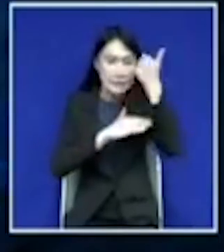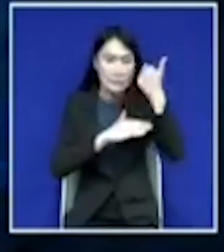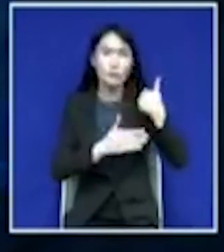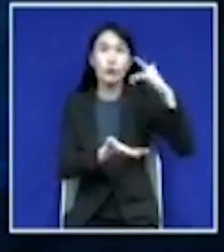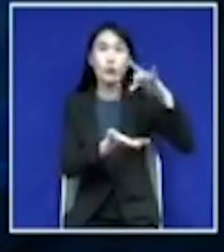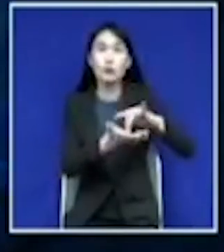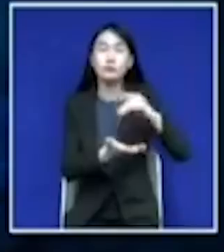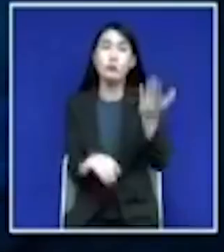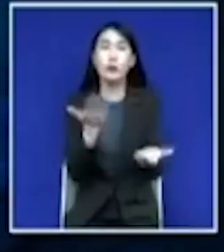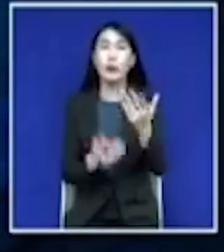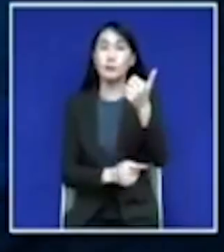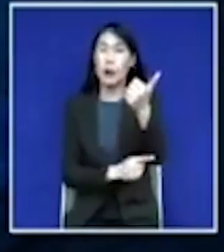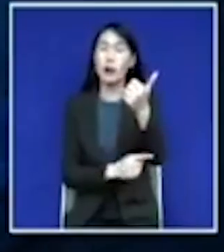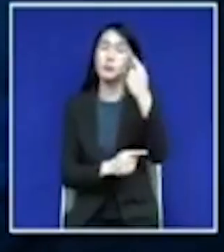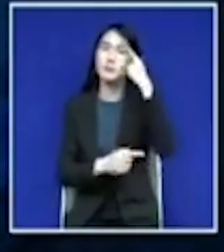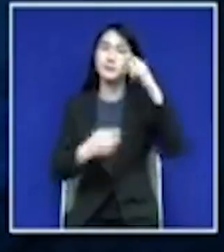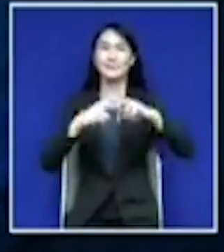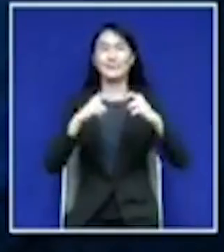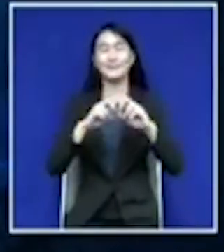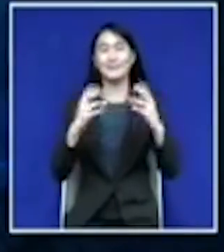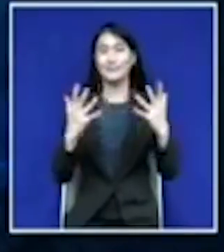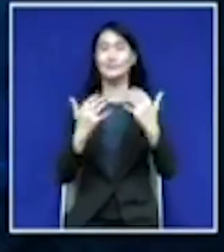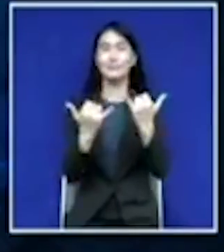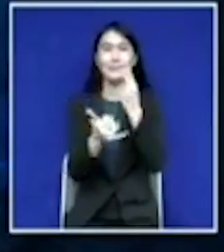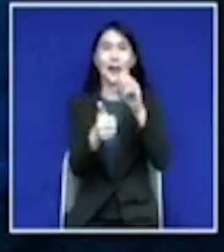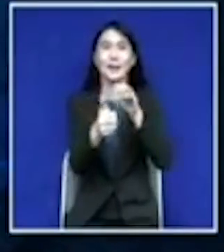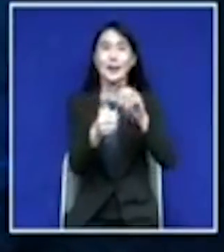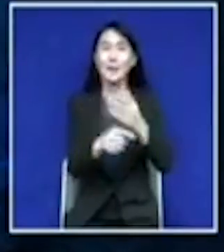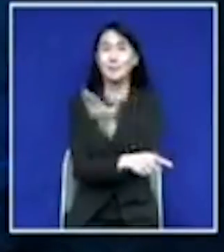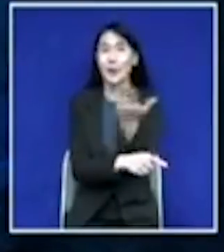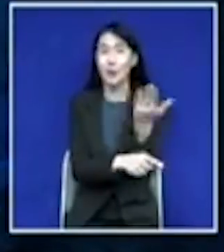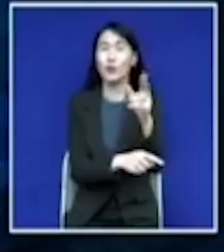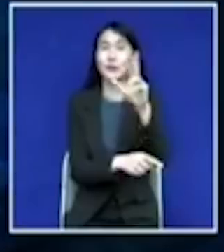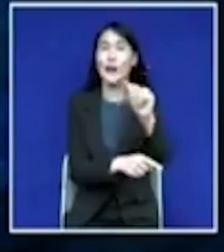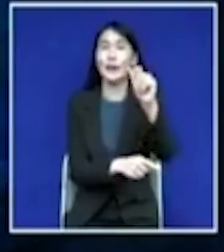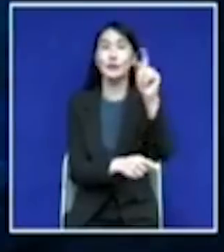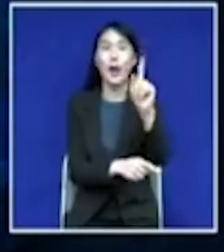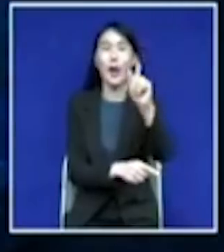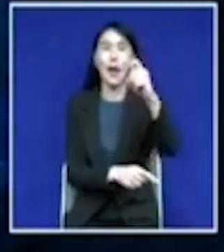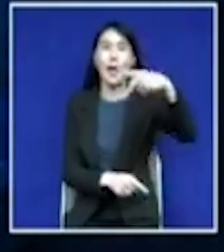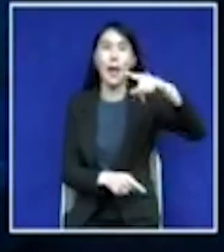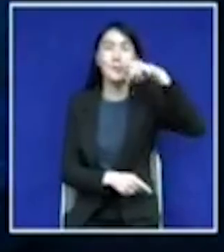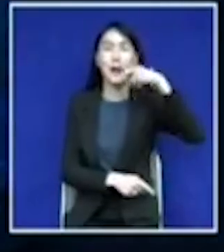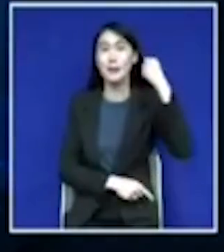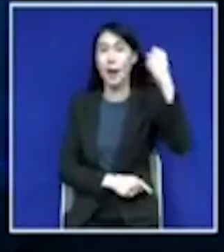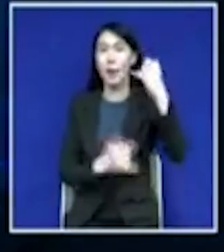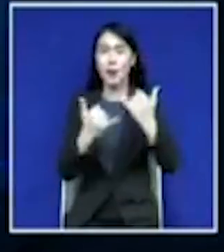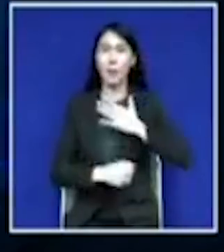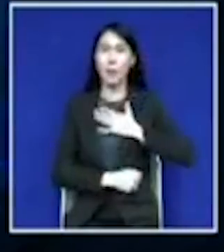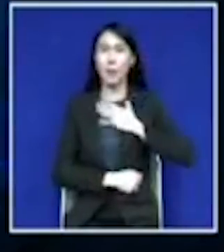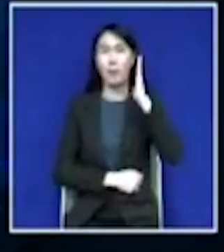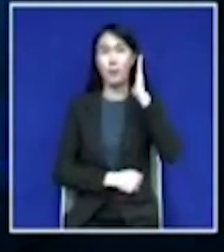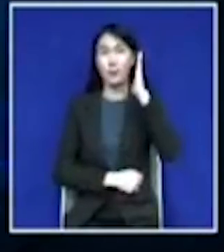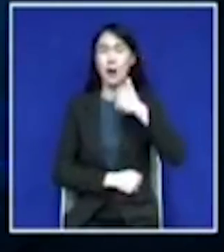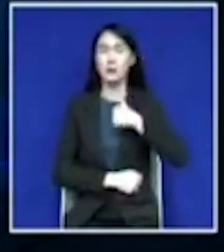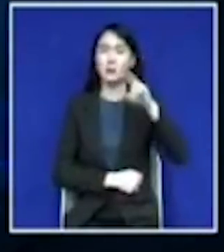เอาท์ที่ไหนก็ได้นะครับไม่มีปัญหาเลยอยากจะแนะนำให้ทุกท่านใช้แอปไทยชนะนะครับผมนี่ใช้ประจำเลยครับเวลาไปต่